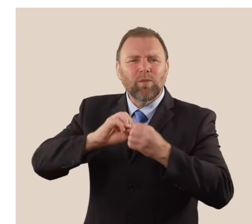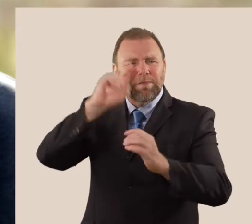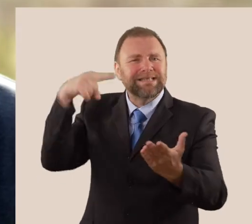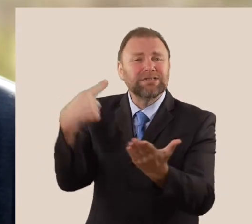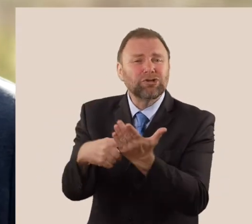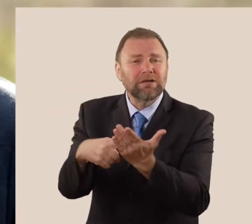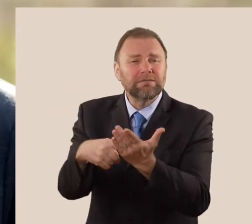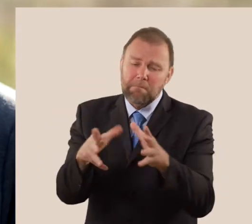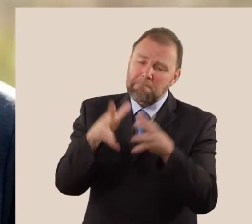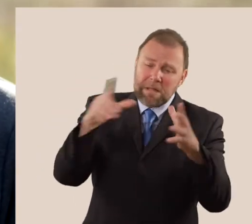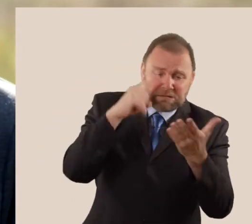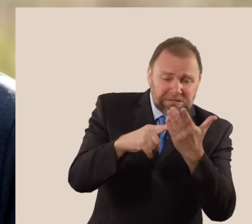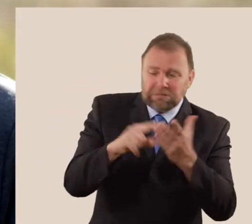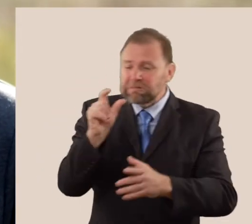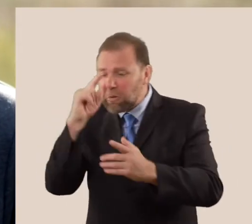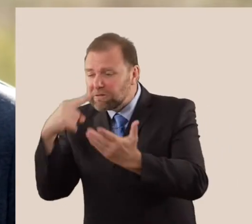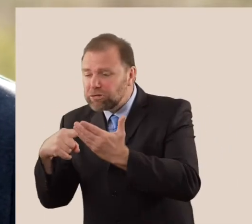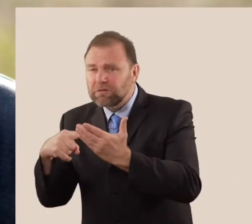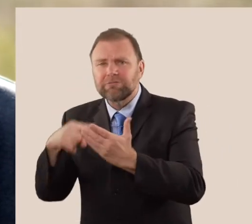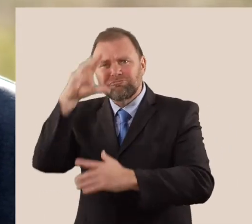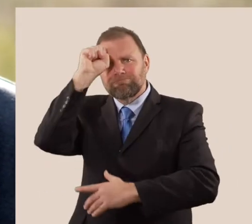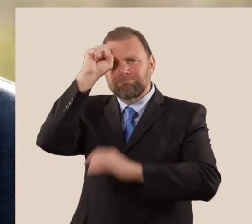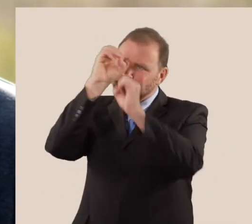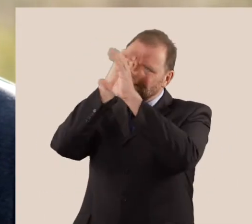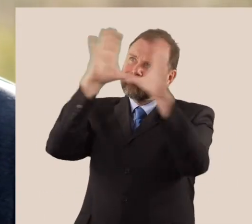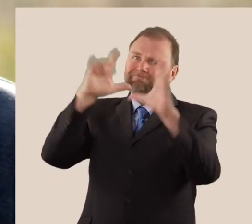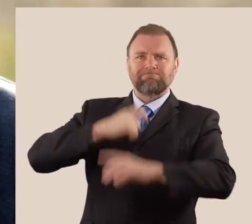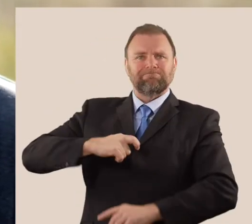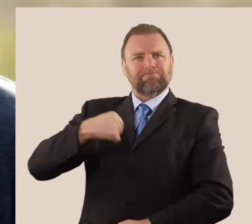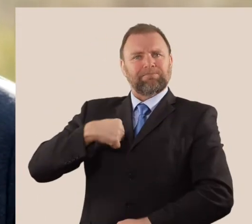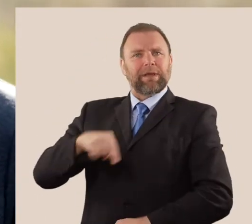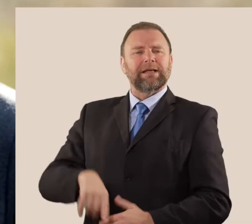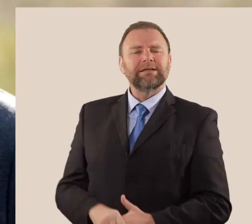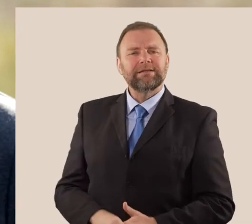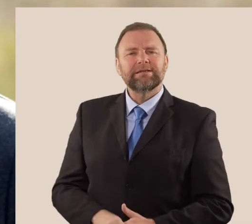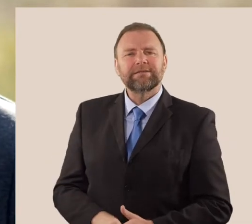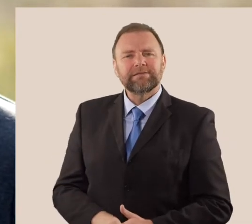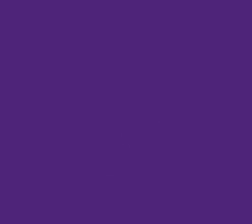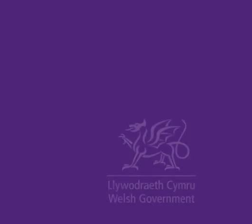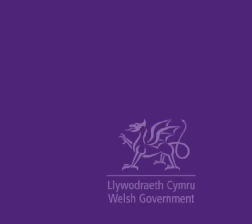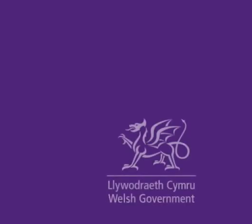Pryd i wneud penderfyniadau, mawr neu bach, os gwelwch yn dda, cofio amdano pobl fel fi.